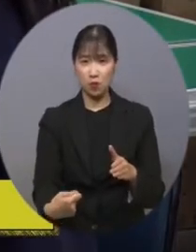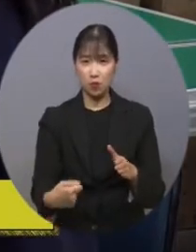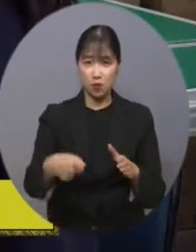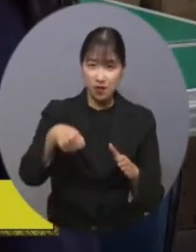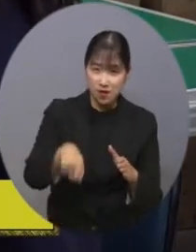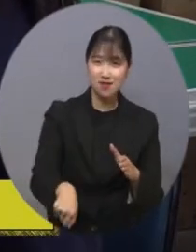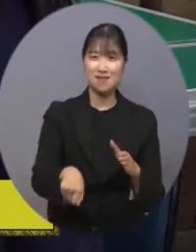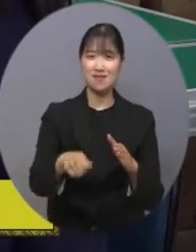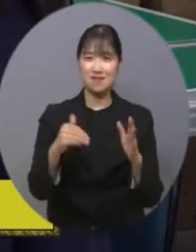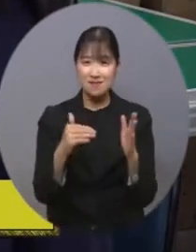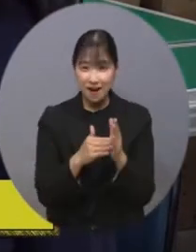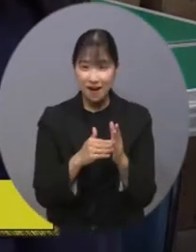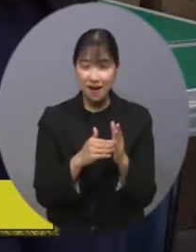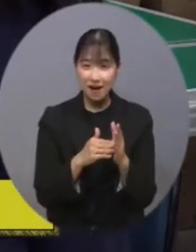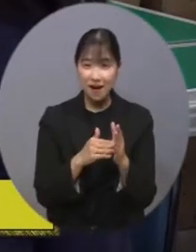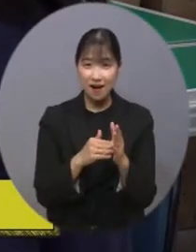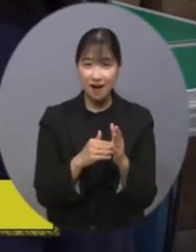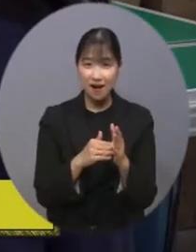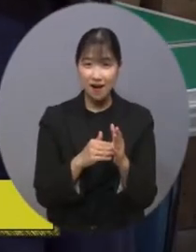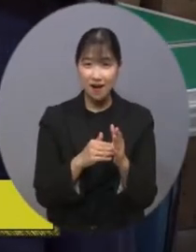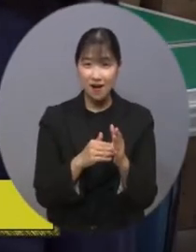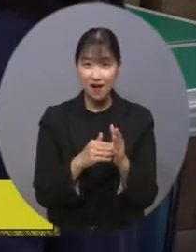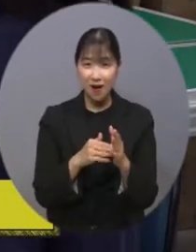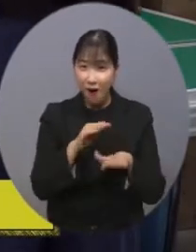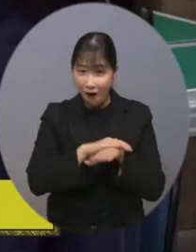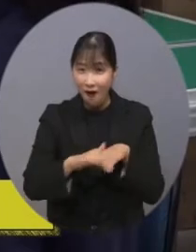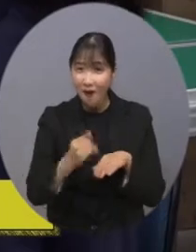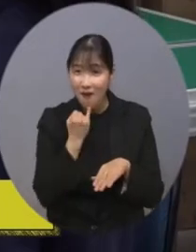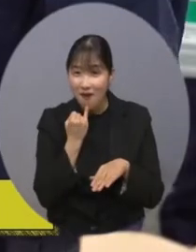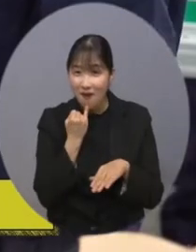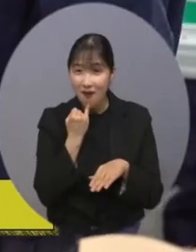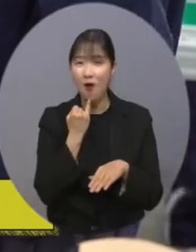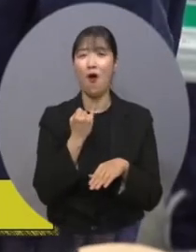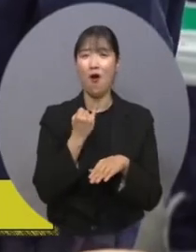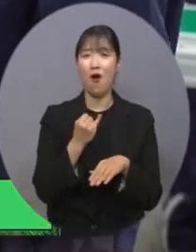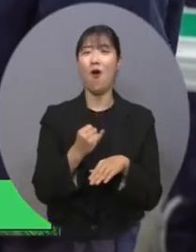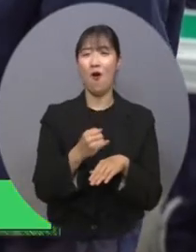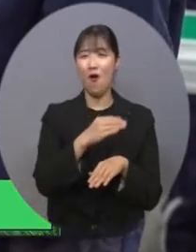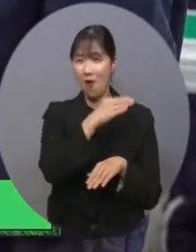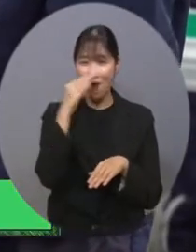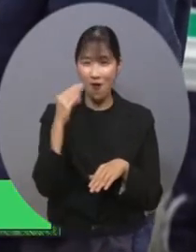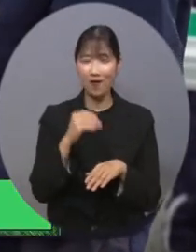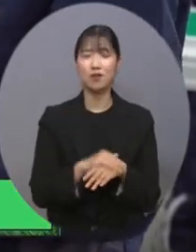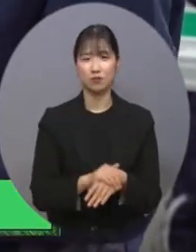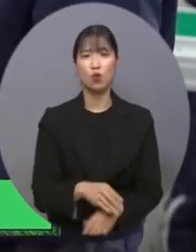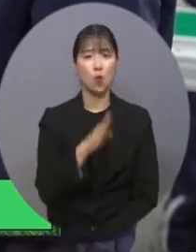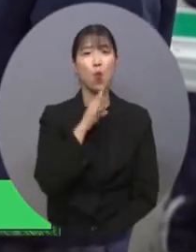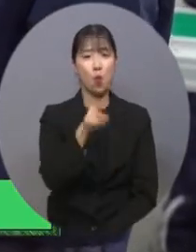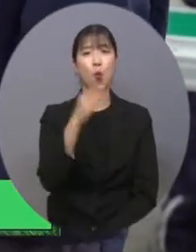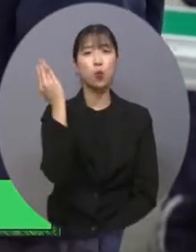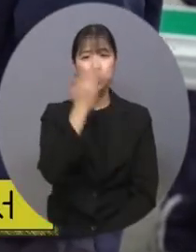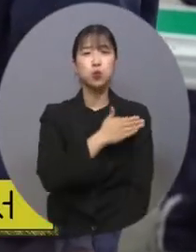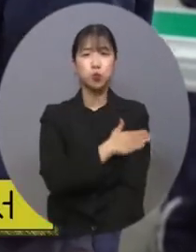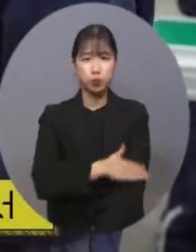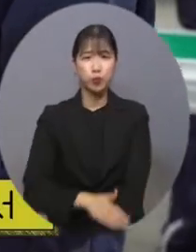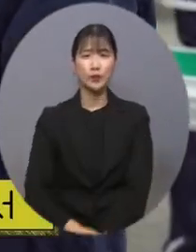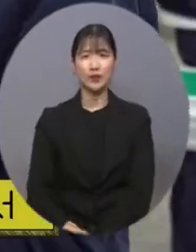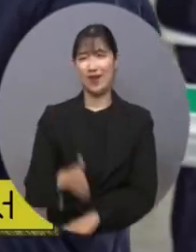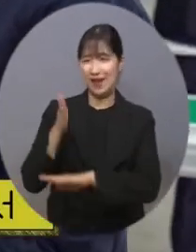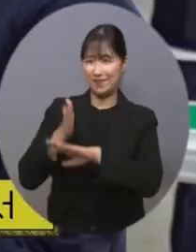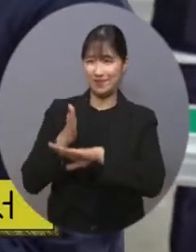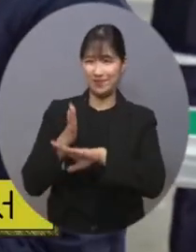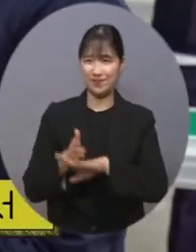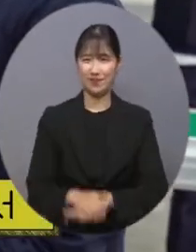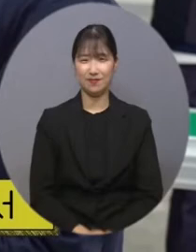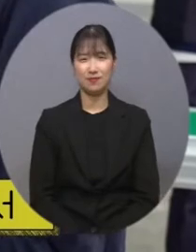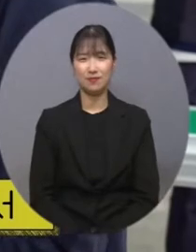이렇게 아, 예. 오, 어, 이거 잘 됐어요? 아, 예, 예. 잘 됐나요? 예, 그 정도면 깔끔한 거라. 아, 감사합니다.